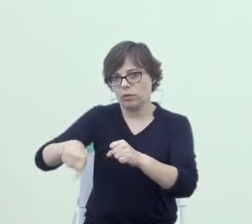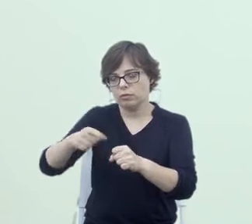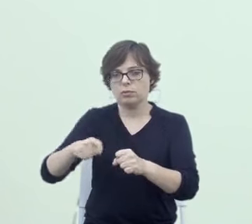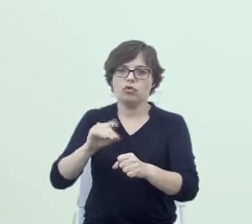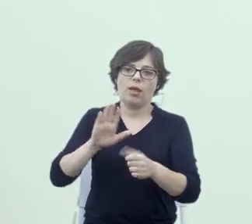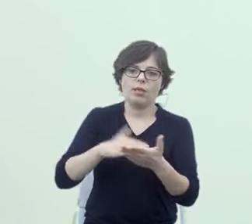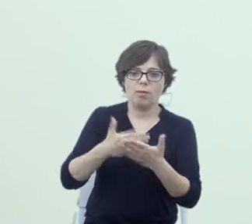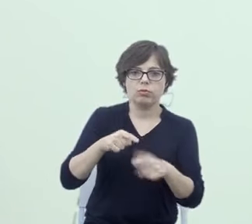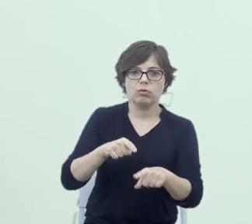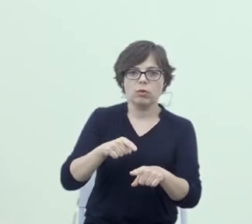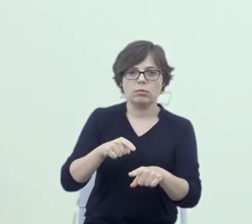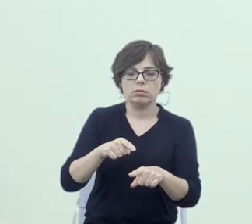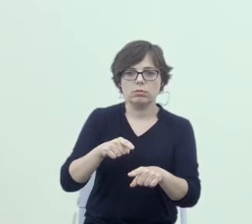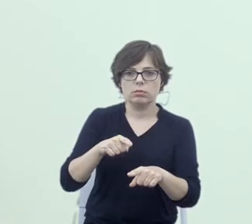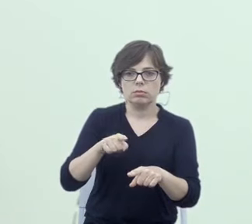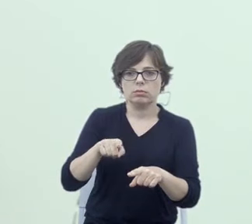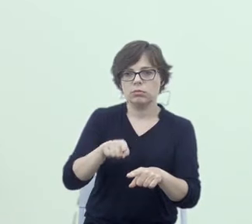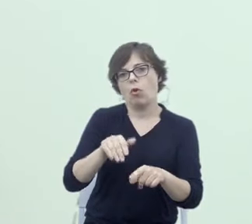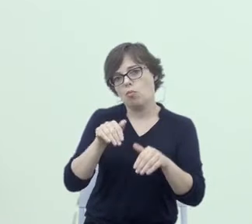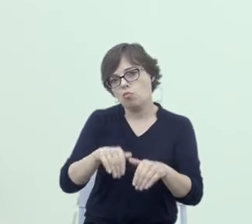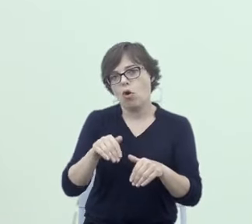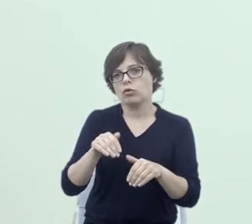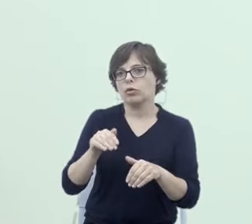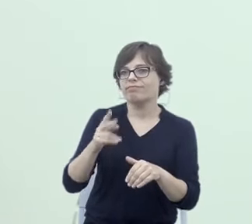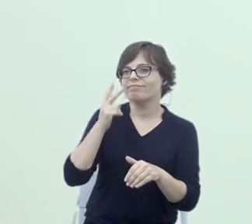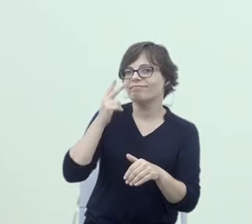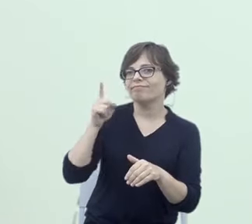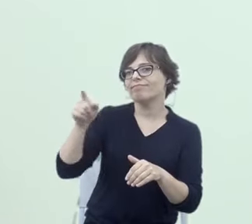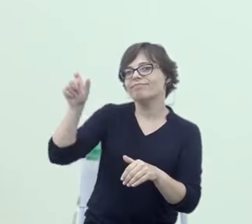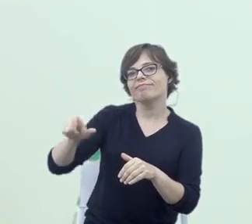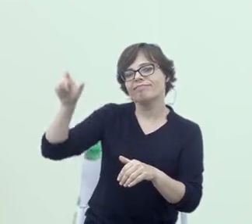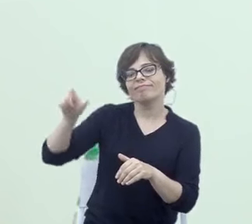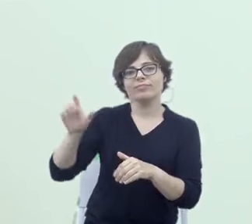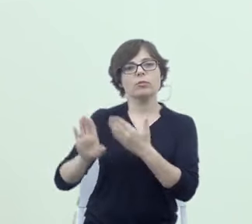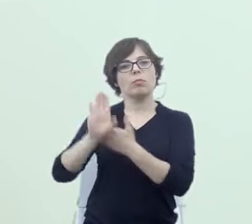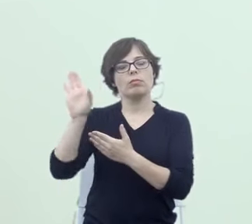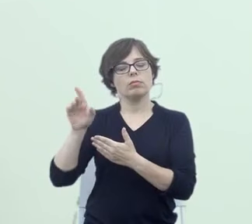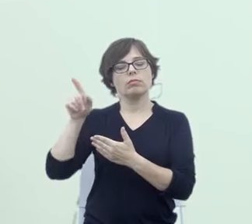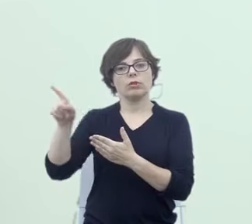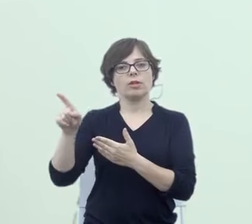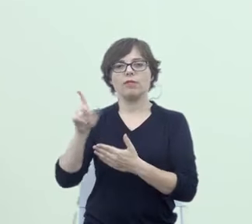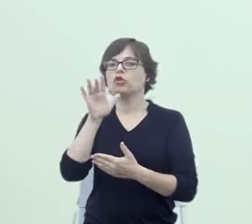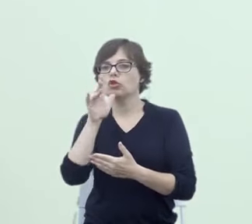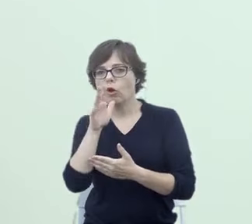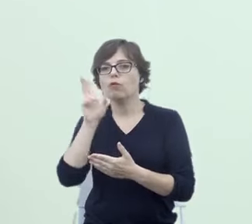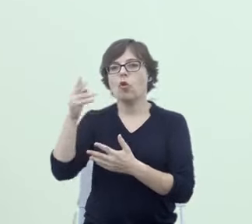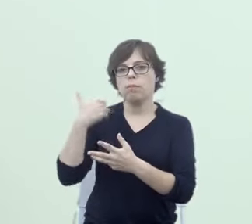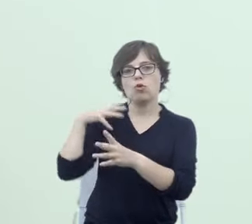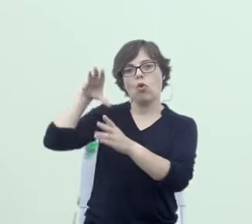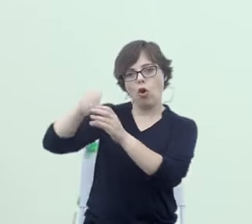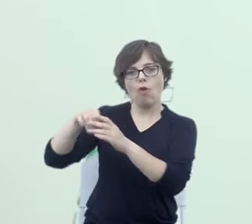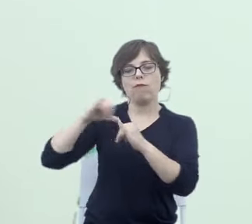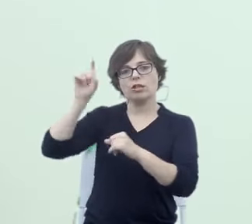żal do tych widocznych przedstawicieli społeczności żydowskiej, którzy wzięli udział w systemie